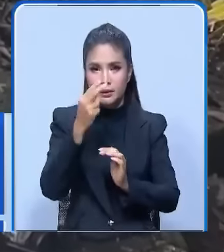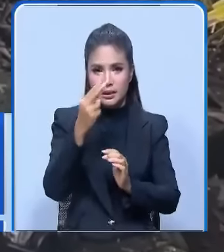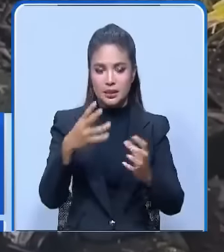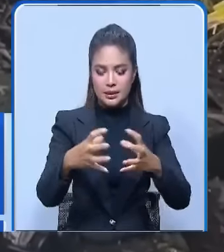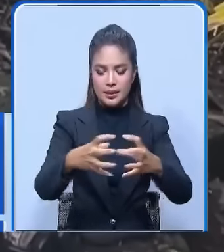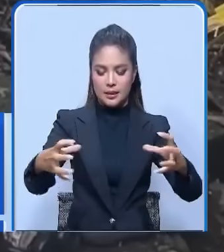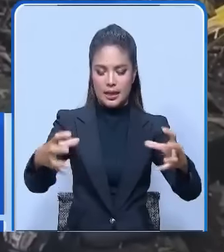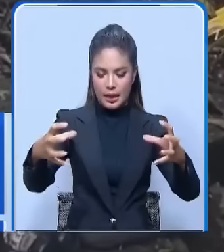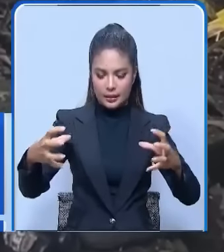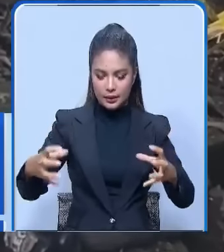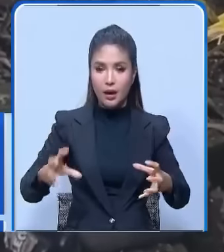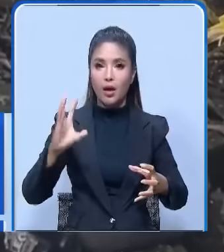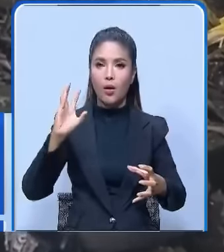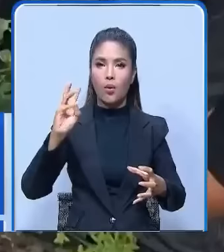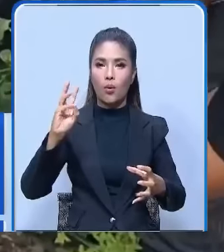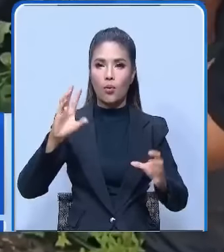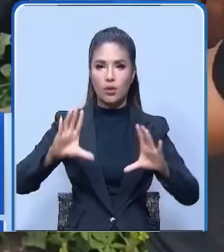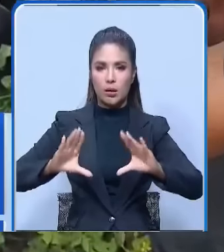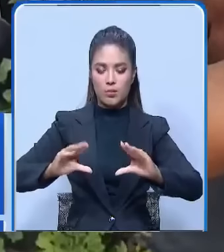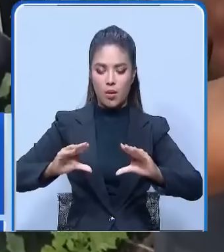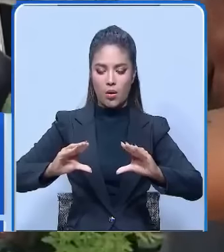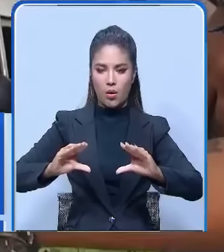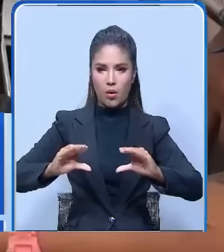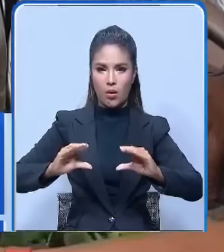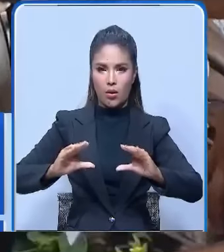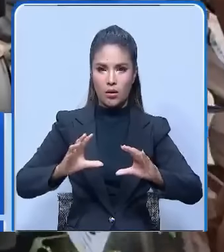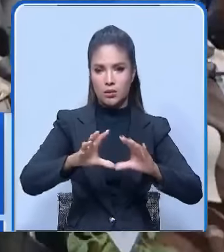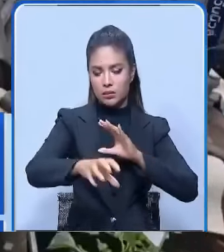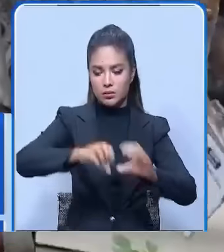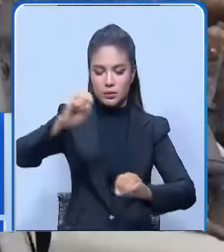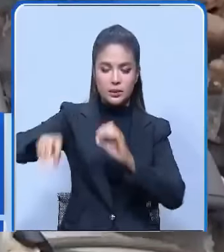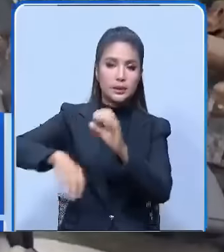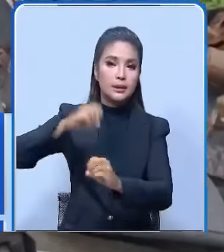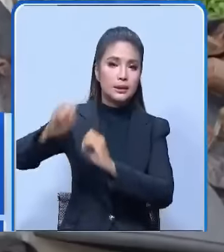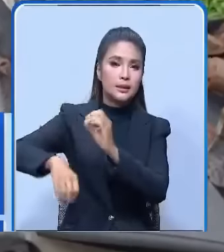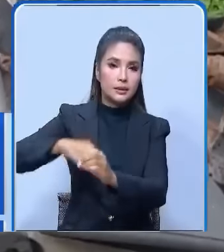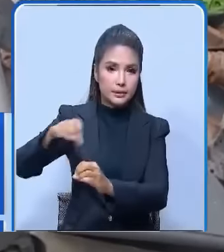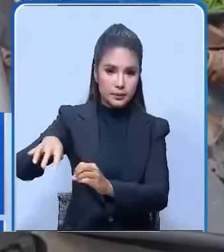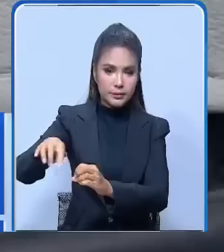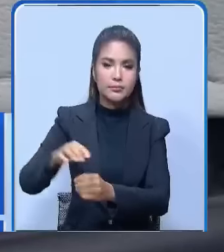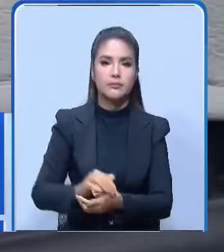ถังแล้วเบาะรถของชินบุตรทัวร์ถอดทิ้งเอาไว้เกลือนเลยพร้อมระบุทะเบียนรถ